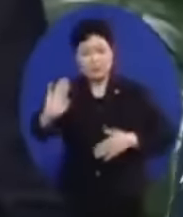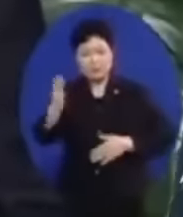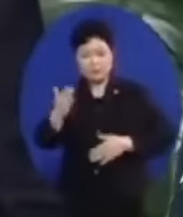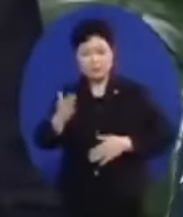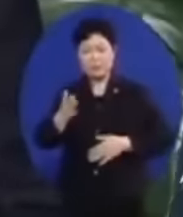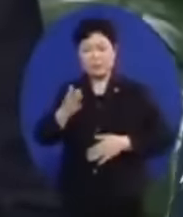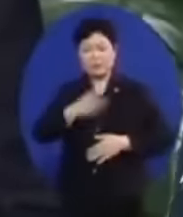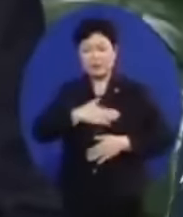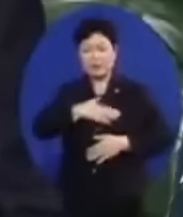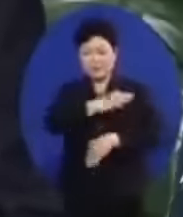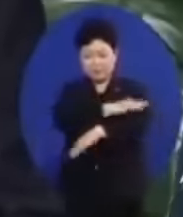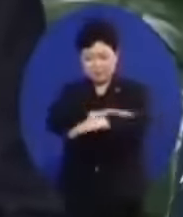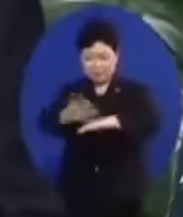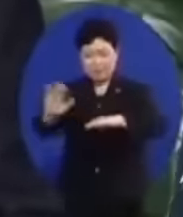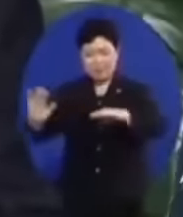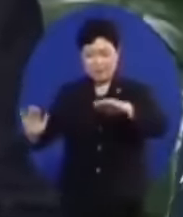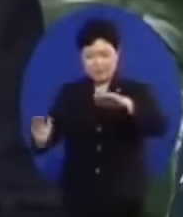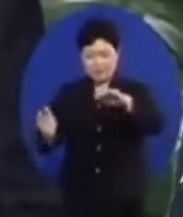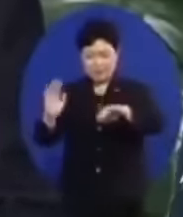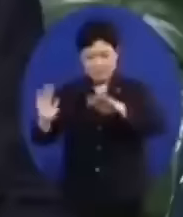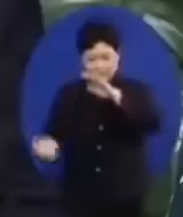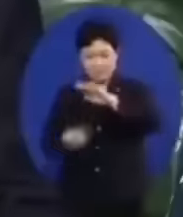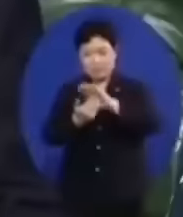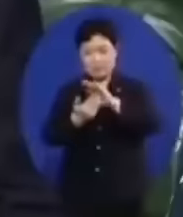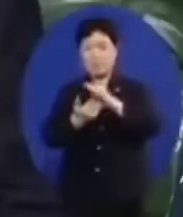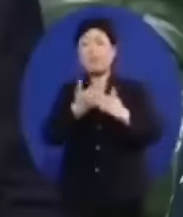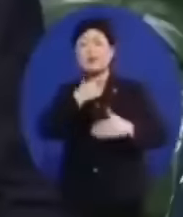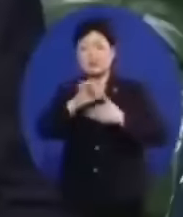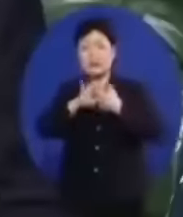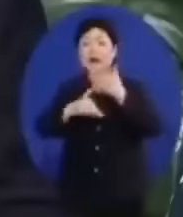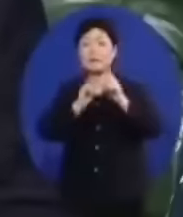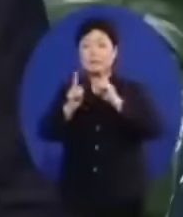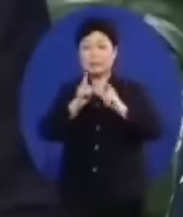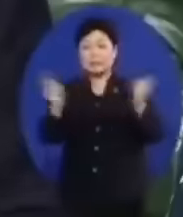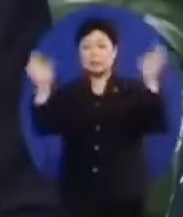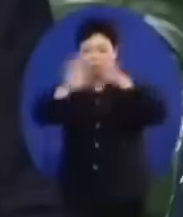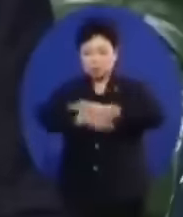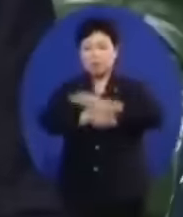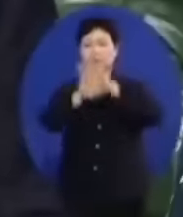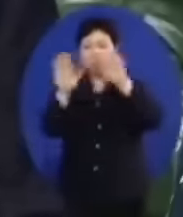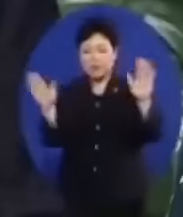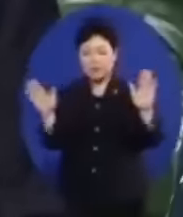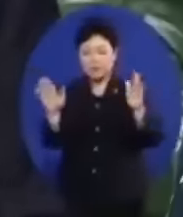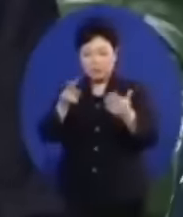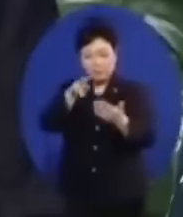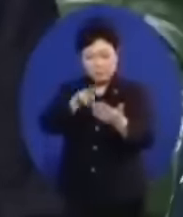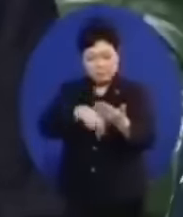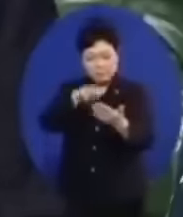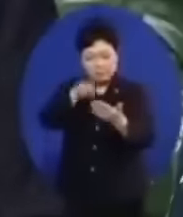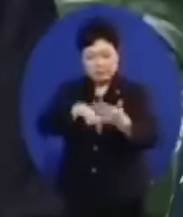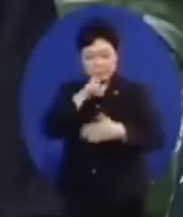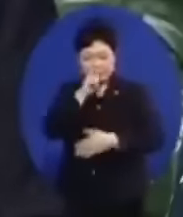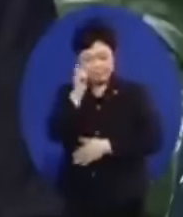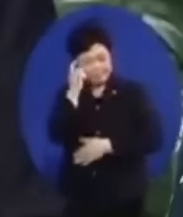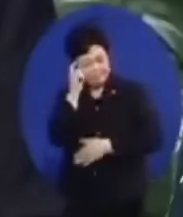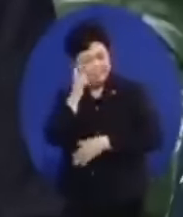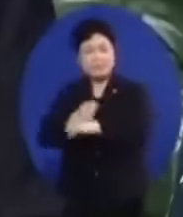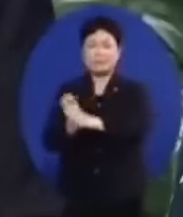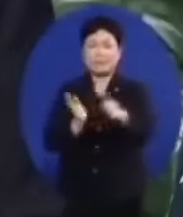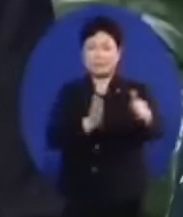내가 형통하게 되기 위해서는 이 하나님 말씀을 주야로 묵상하라고 말하는 것입니다.